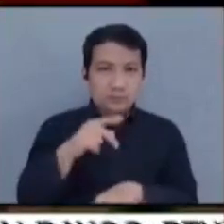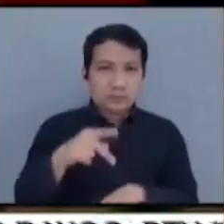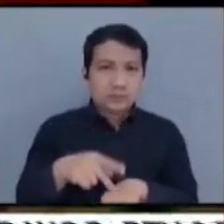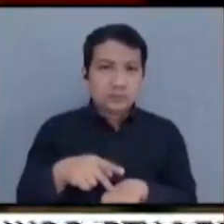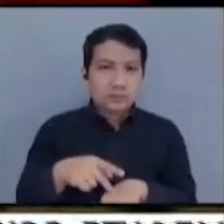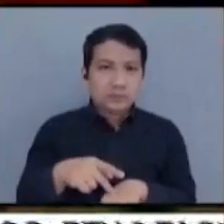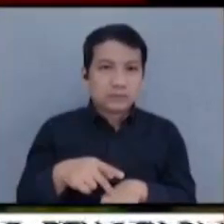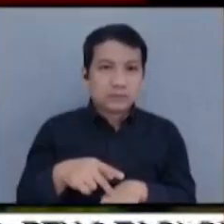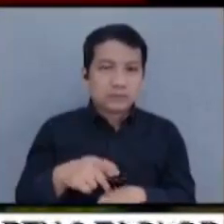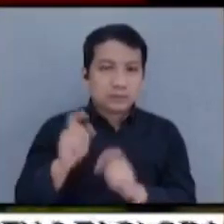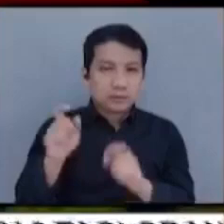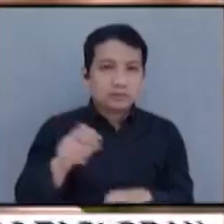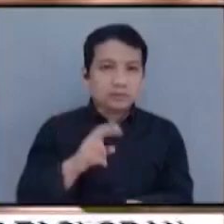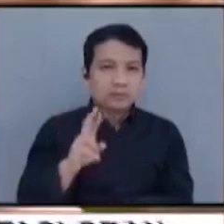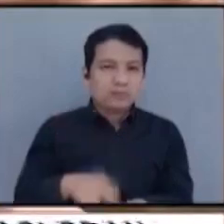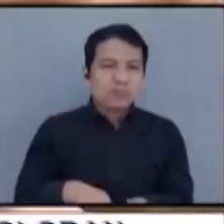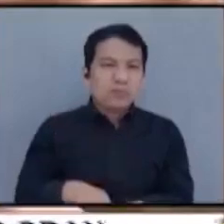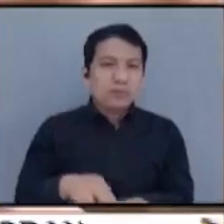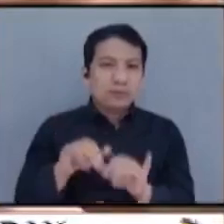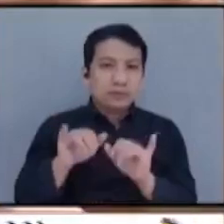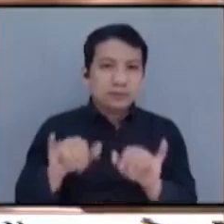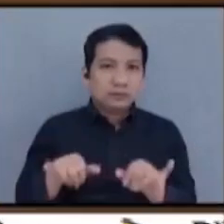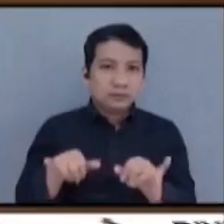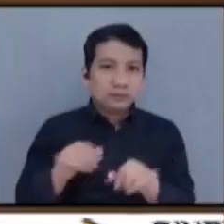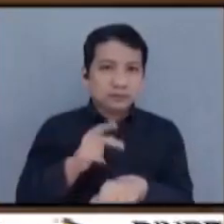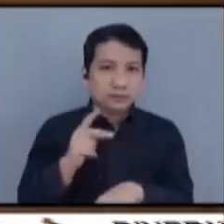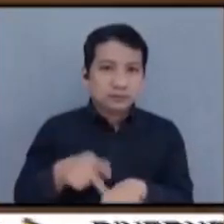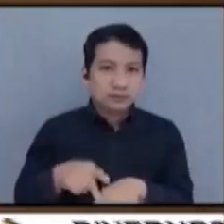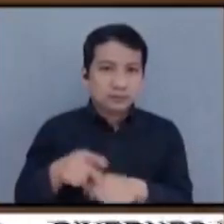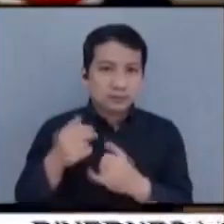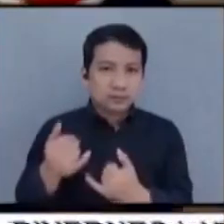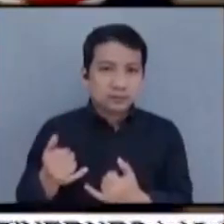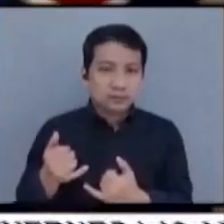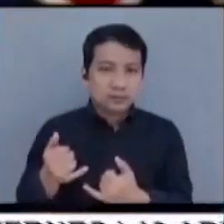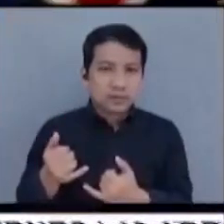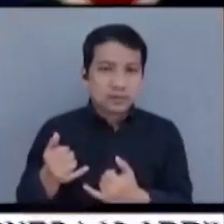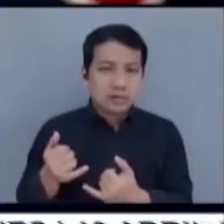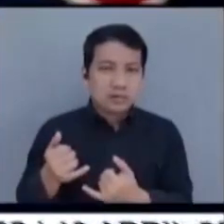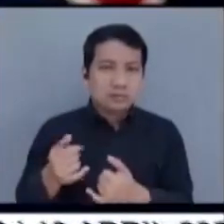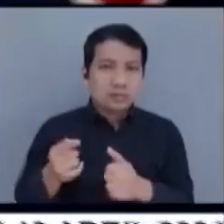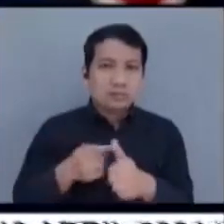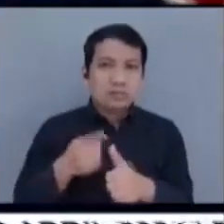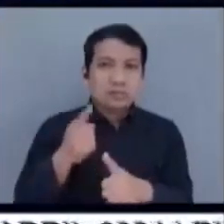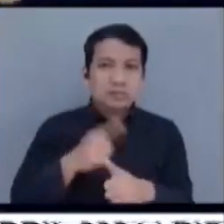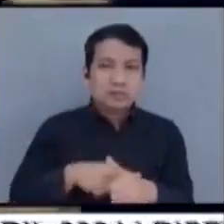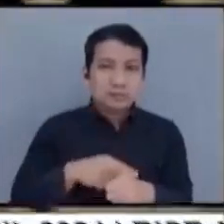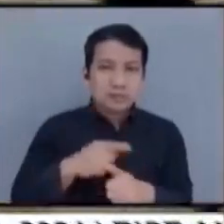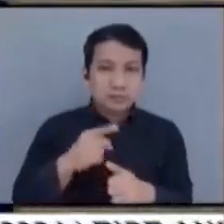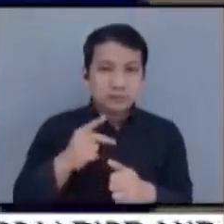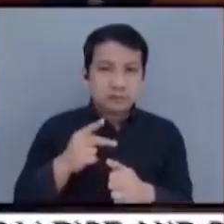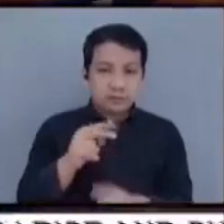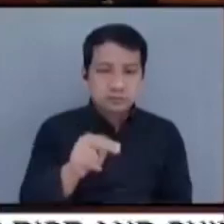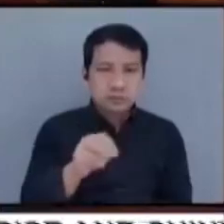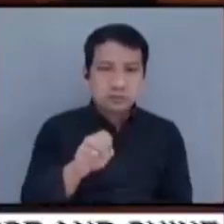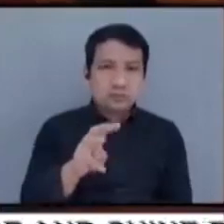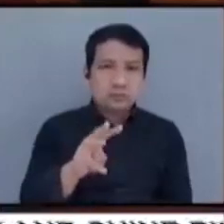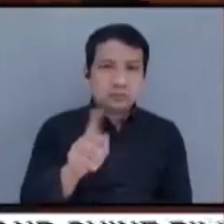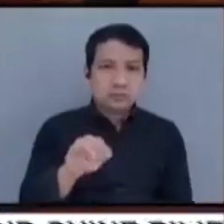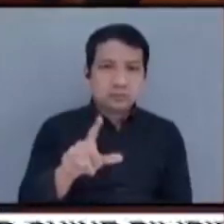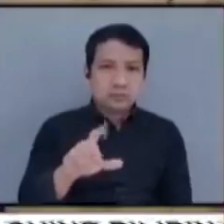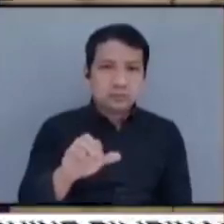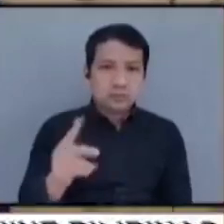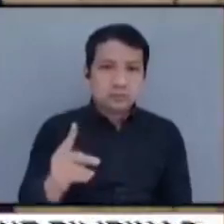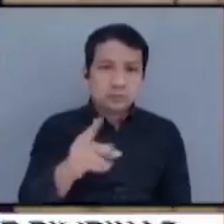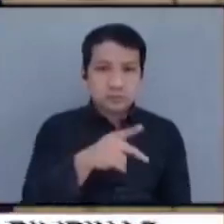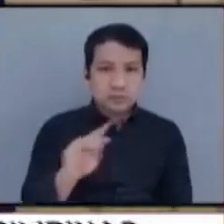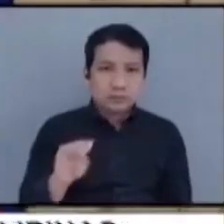region. Mananatili si Luxon sa bansa hanggang ngayong araw. Ito ang unang pagbisita ng isang New Zealand Prime Minister sa Pilipinas sa nakalipas